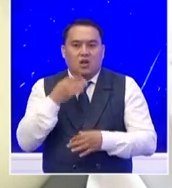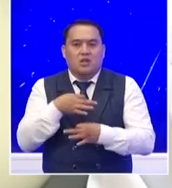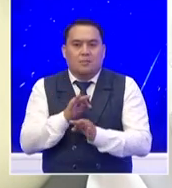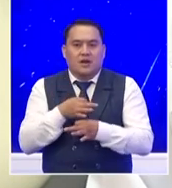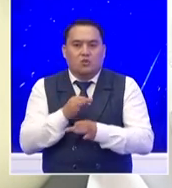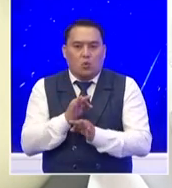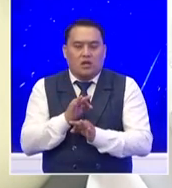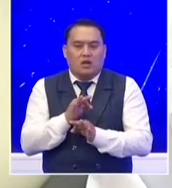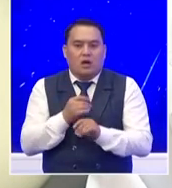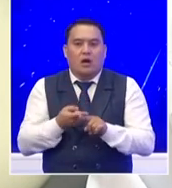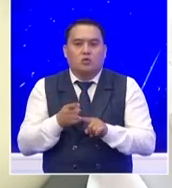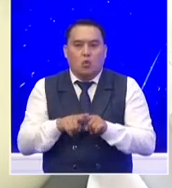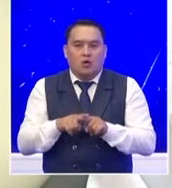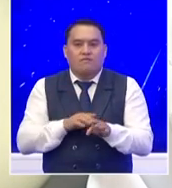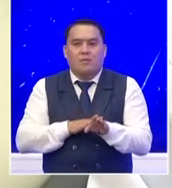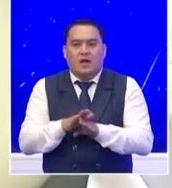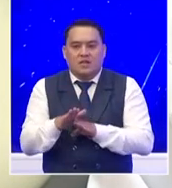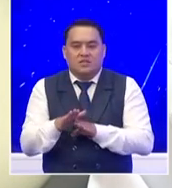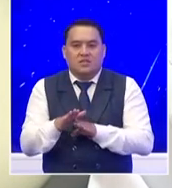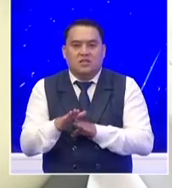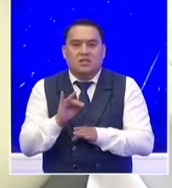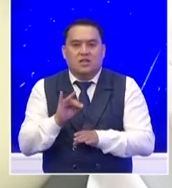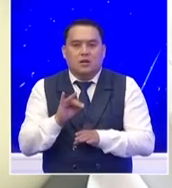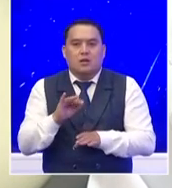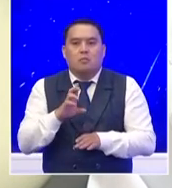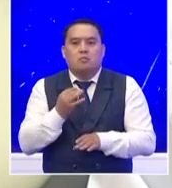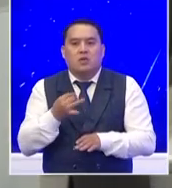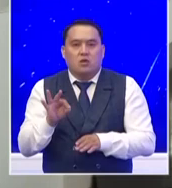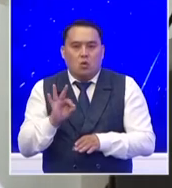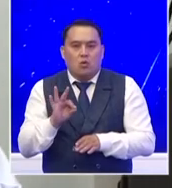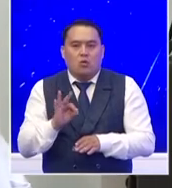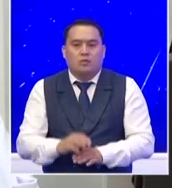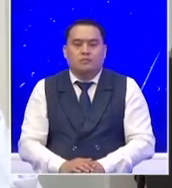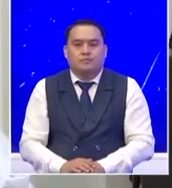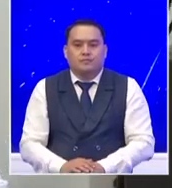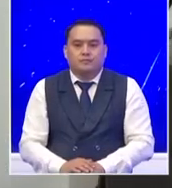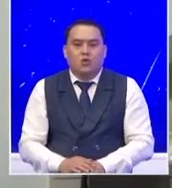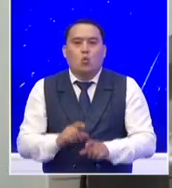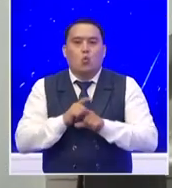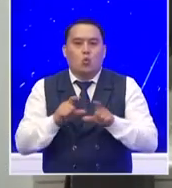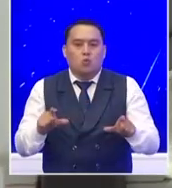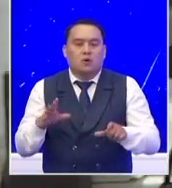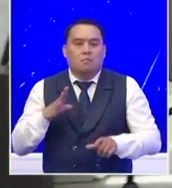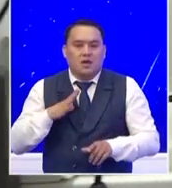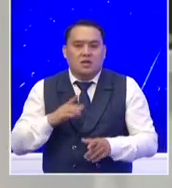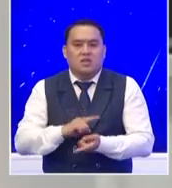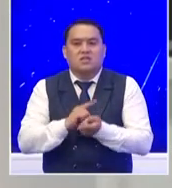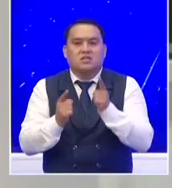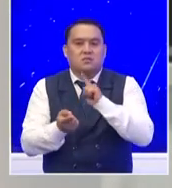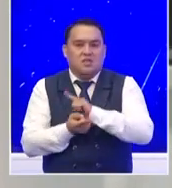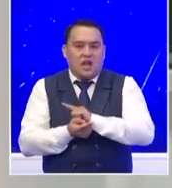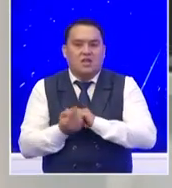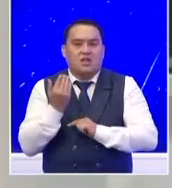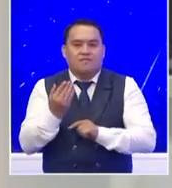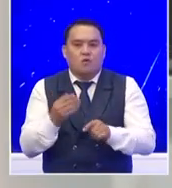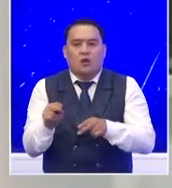лаборатория, которая выполняет клинические и биохимические анализы. За эти годы в учреждении произошли колоссальные изменения.